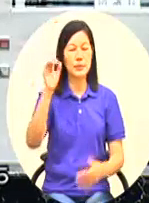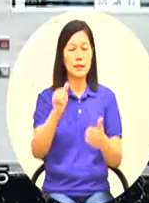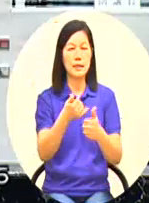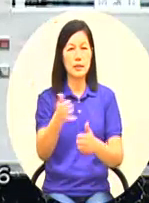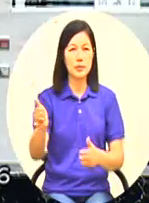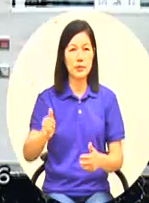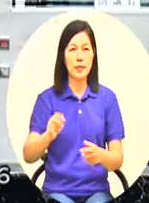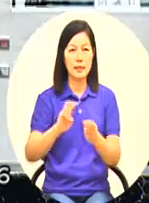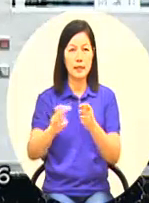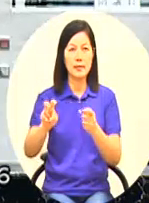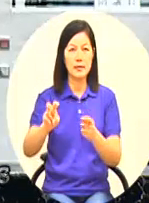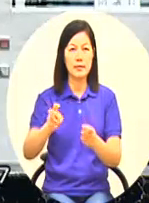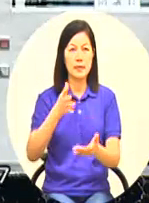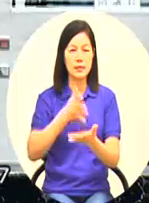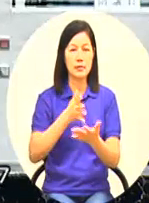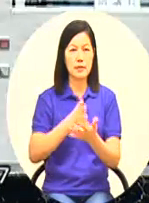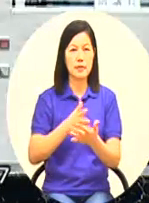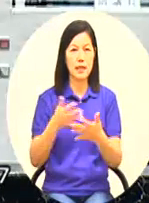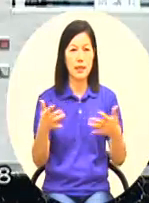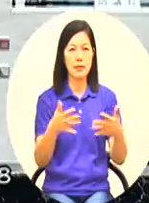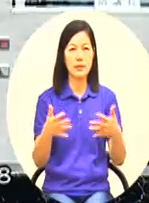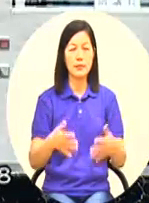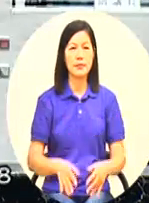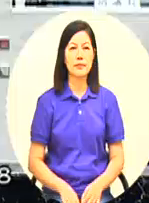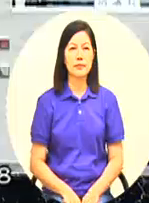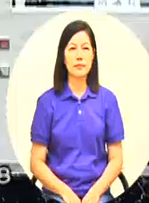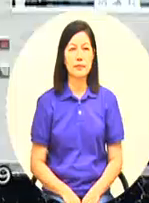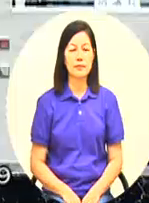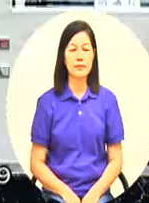间20分钟。 谢谢主席。